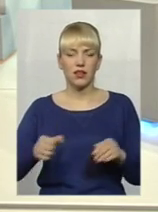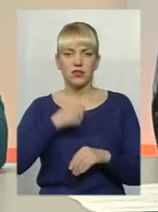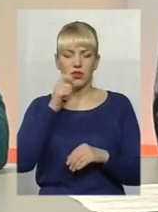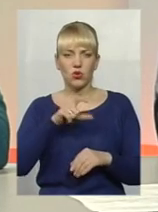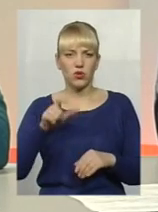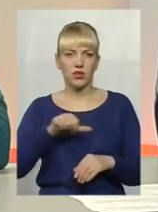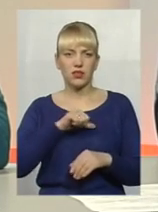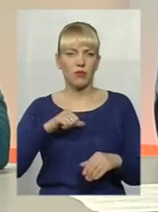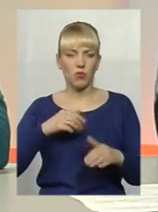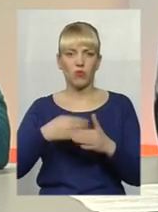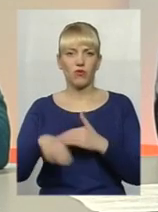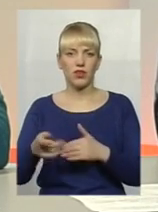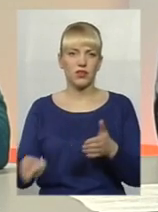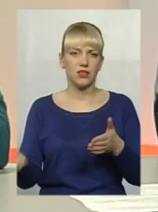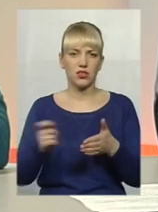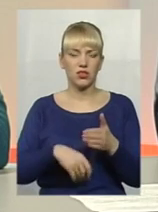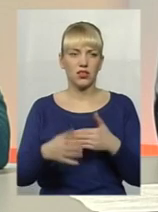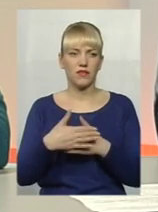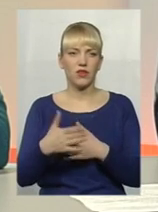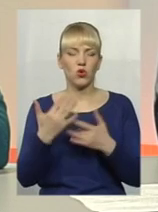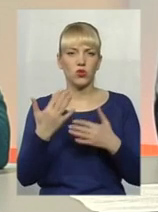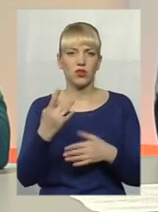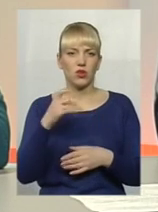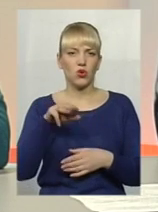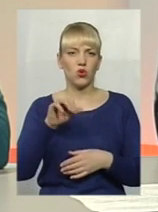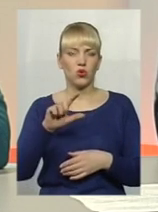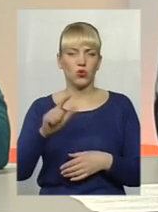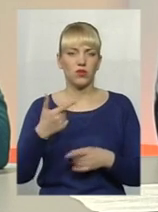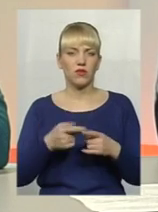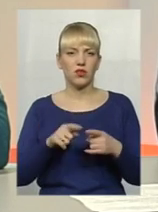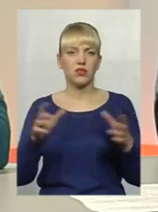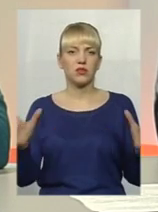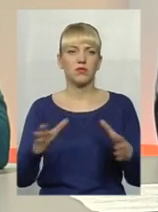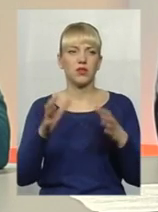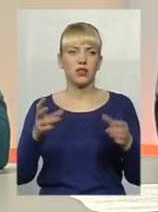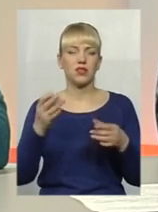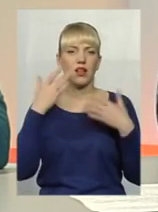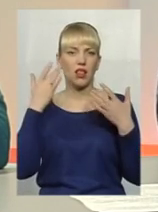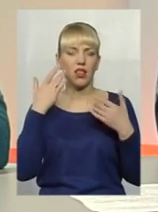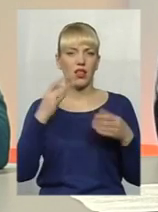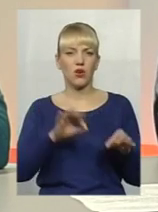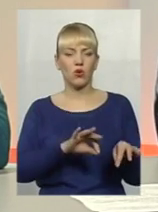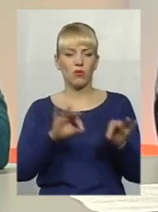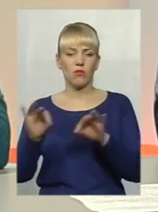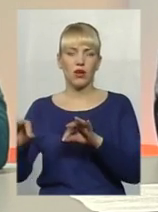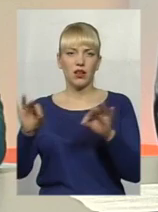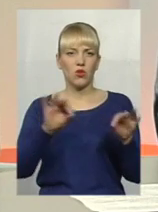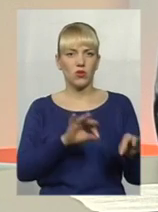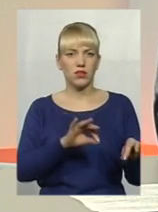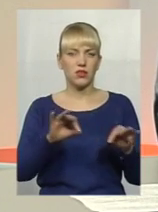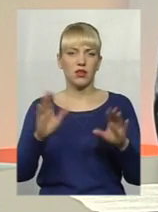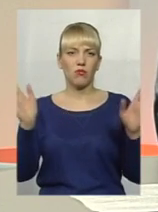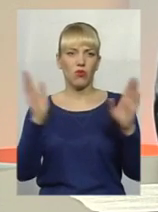і зачинити двері, оскільки пари ртуті, вони зберігаються, і вони досить легко переносяться потоками повітря.